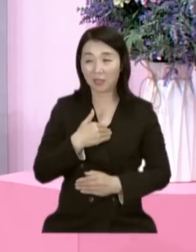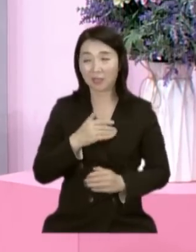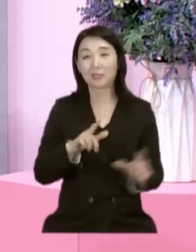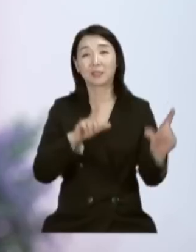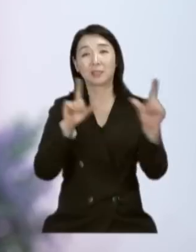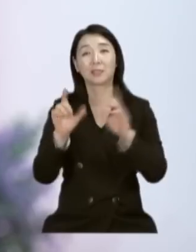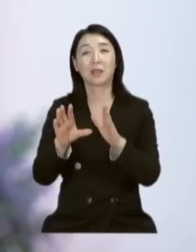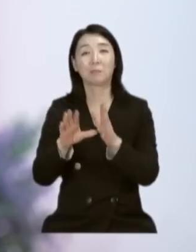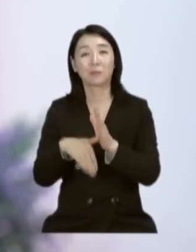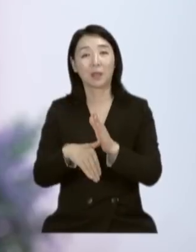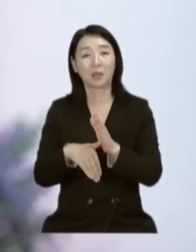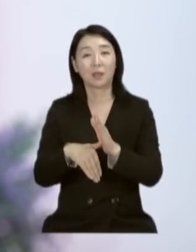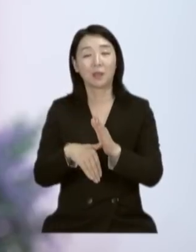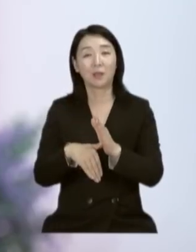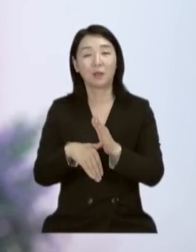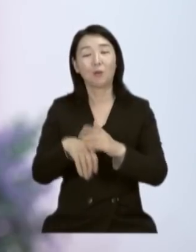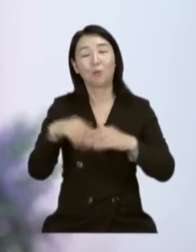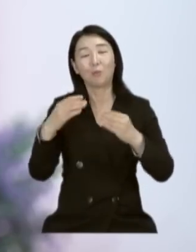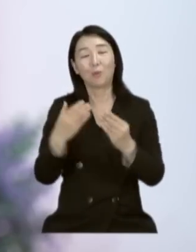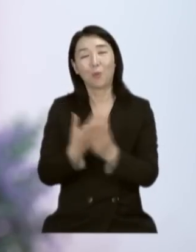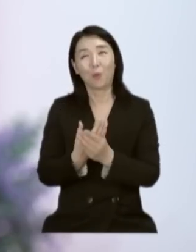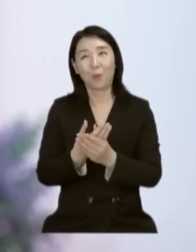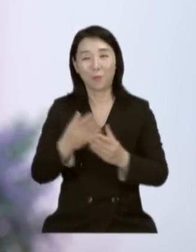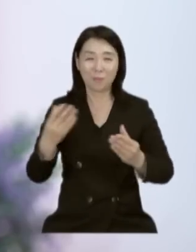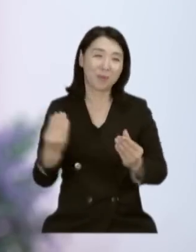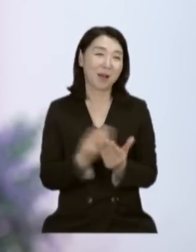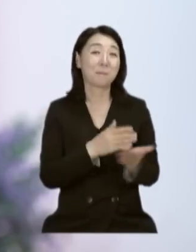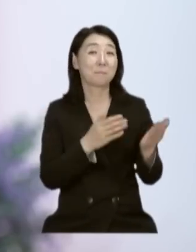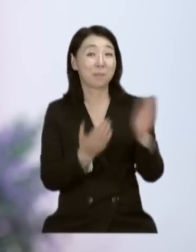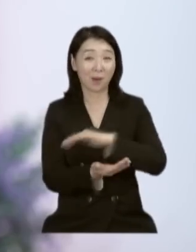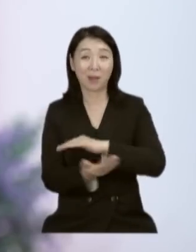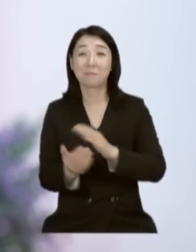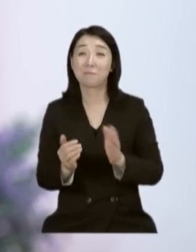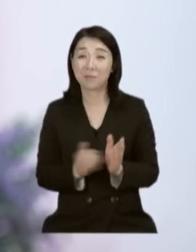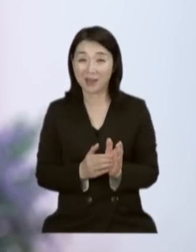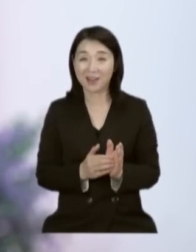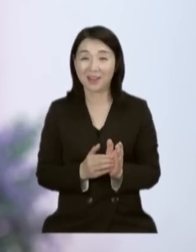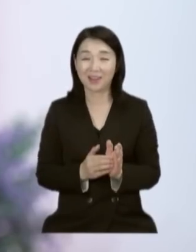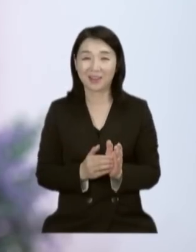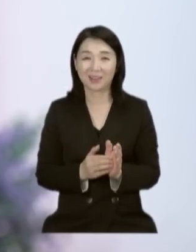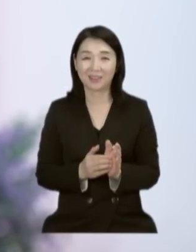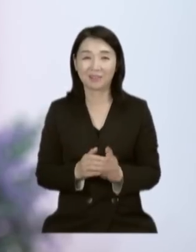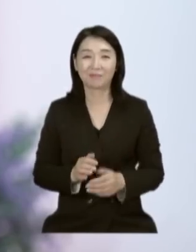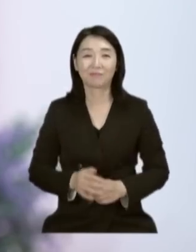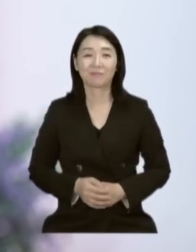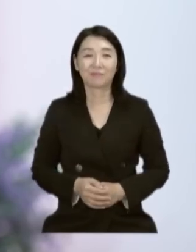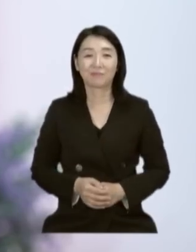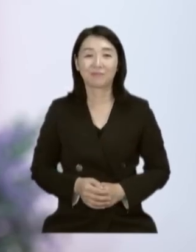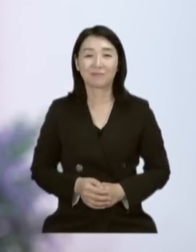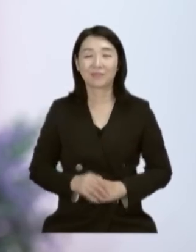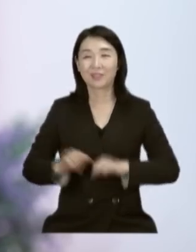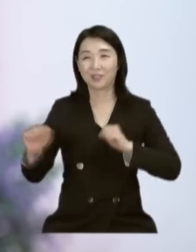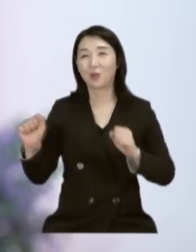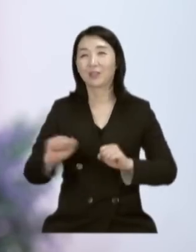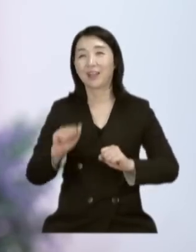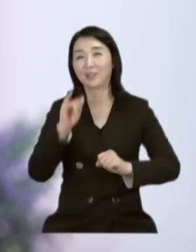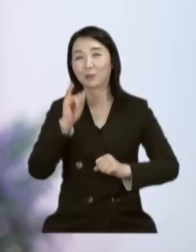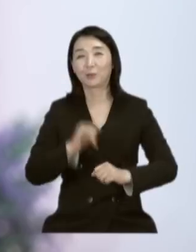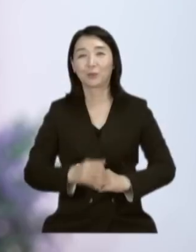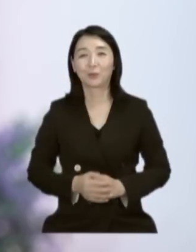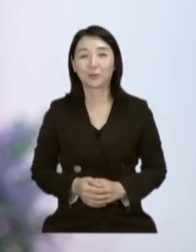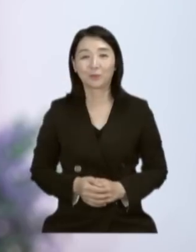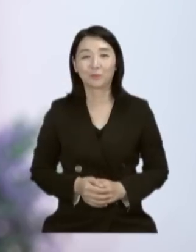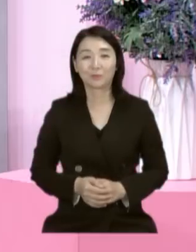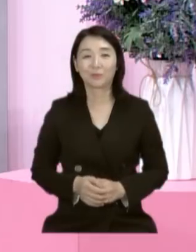삶에 180도 정말 뭐 이렇게 변화시키는 그런 역사가 있었습니다.